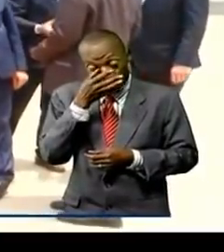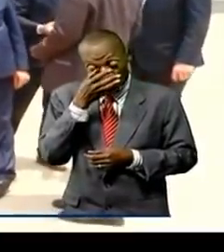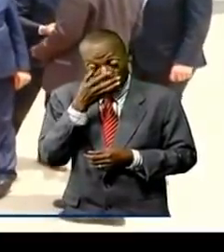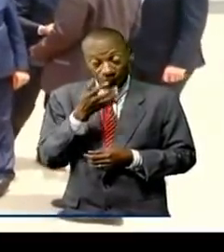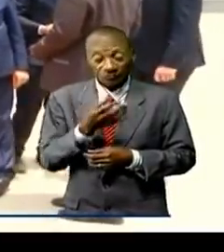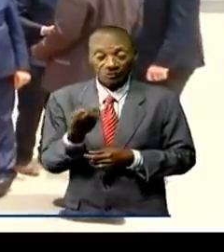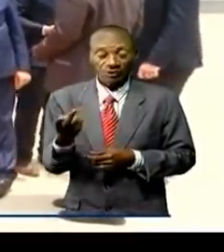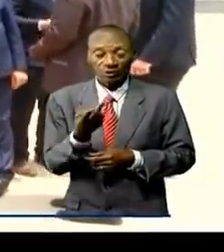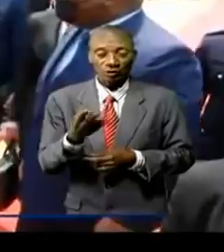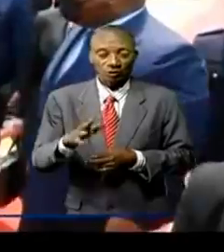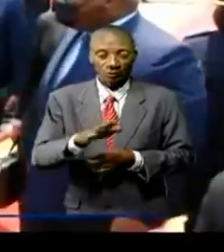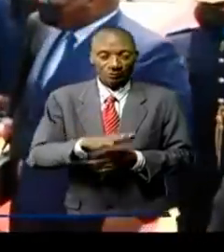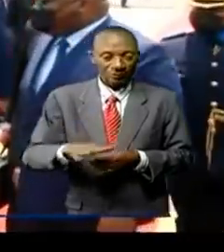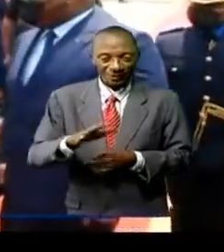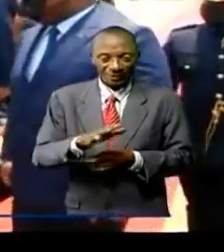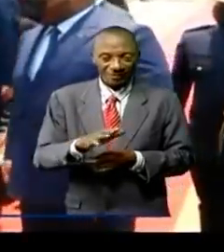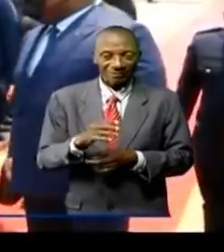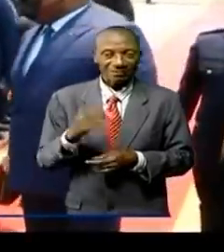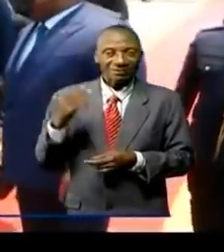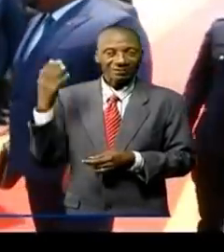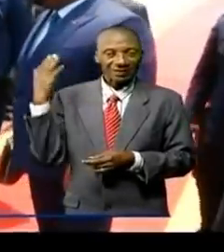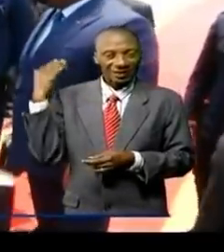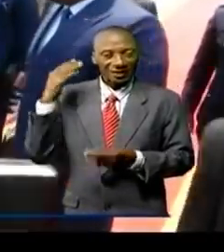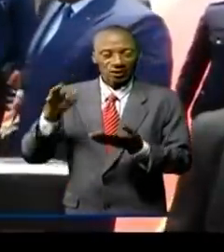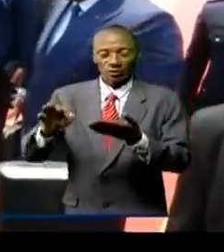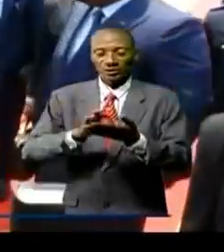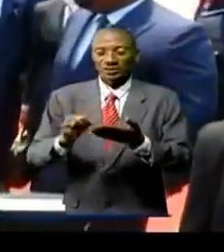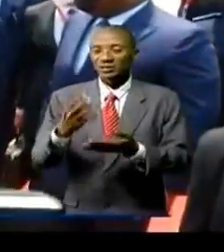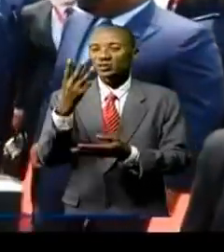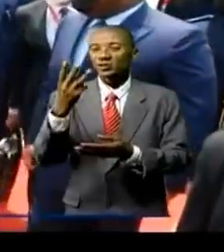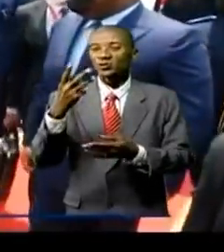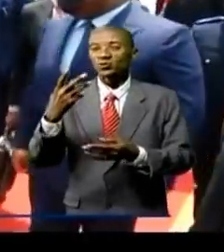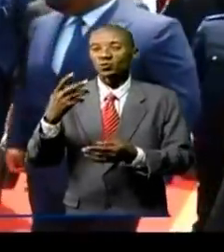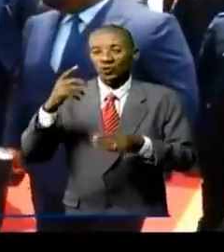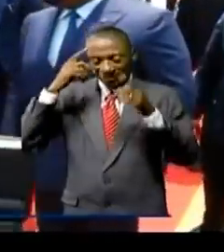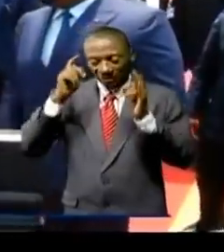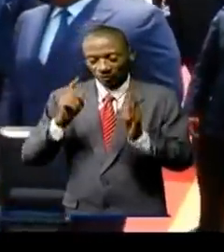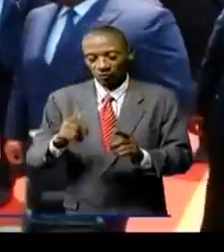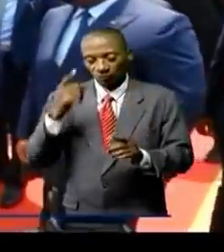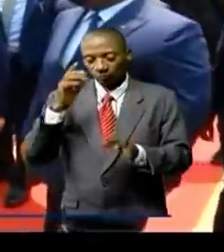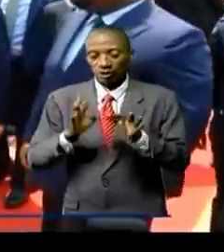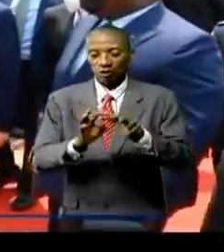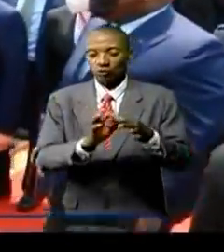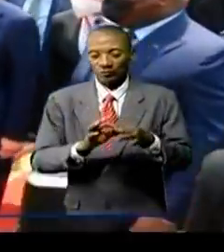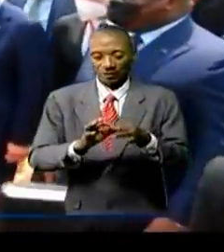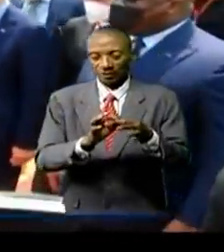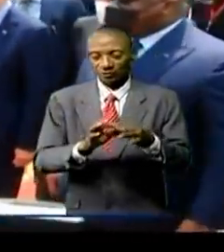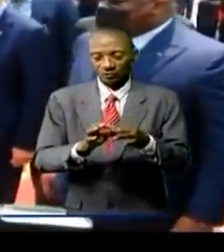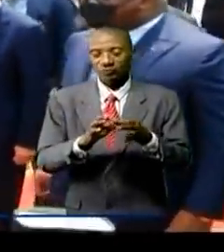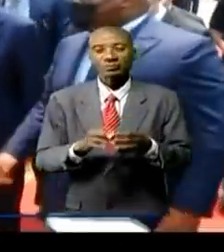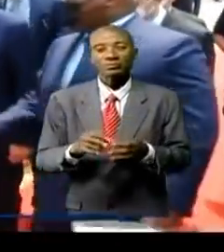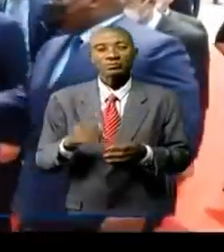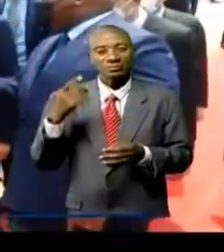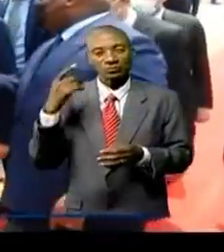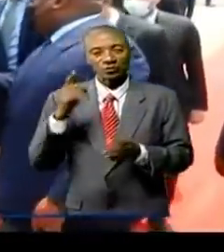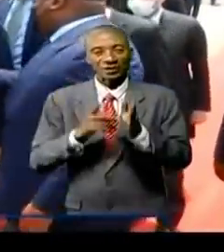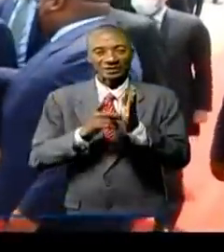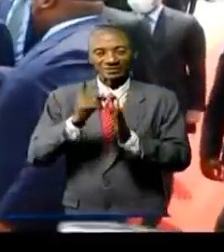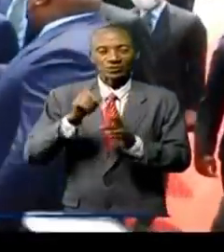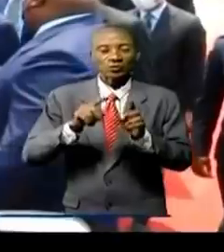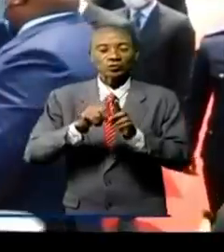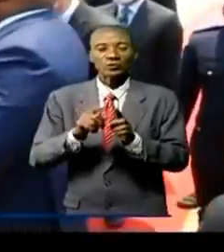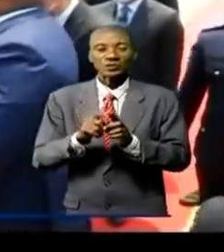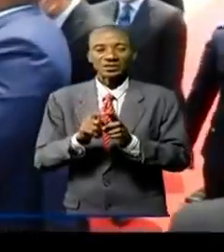avaient à l'époque conclu trois accords de coopération axés entre autres sur la promotion et la protection mutuelle